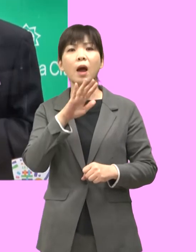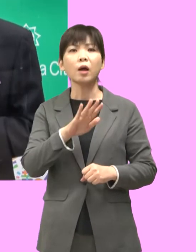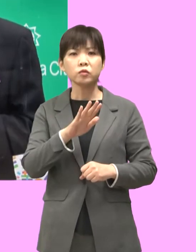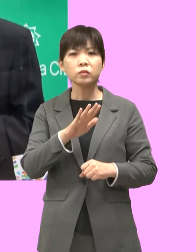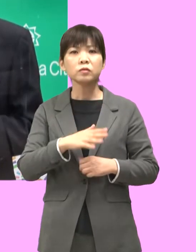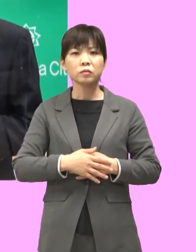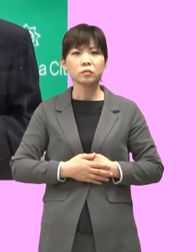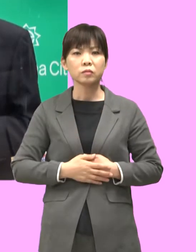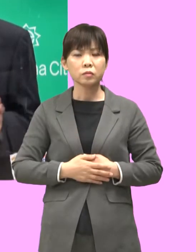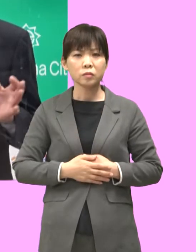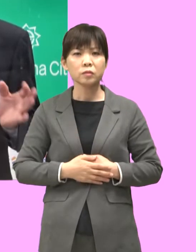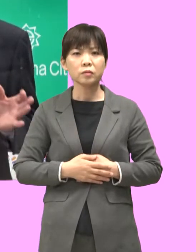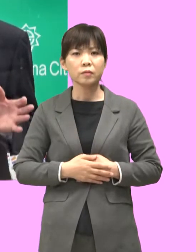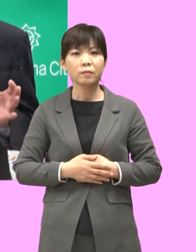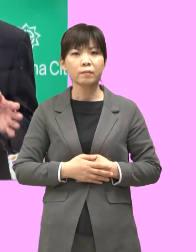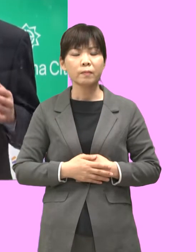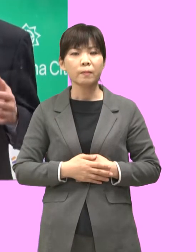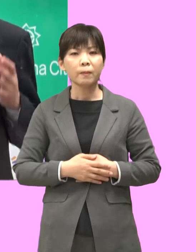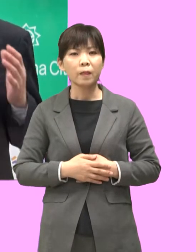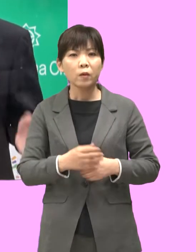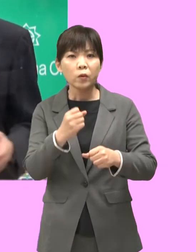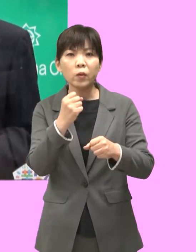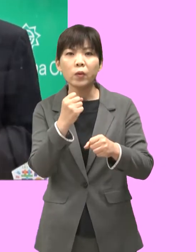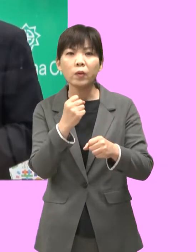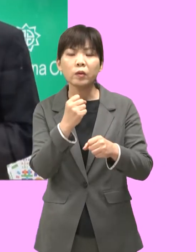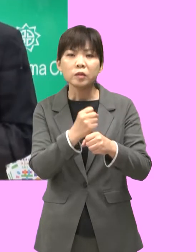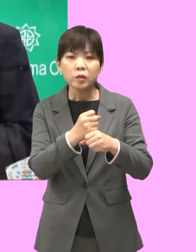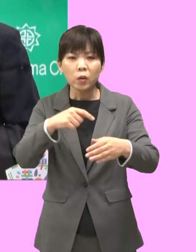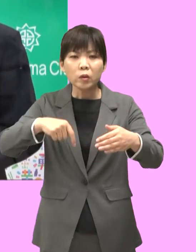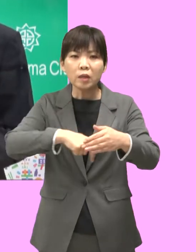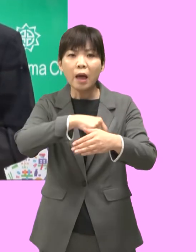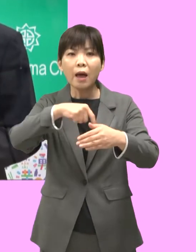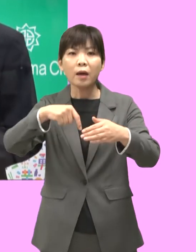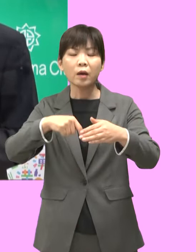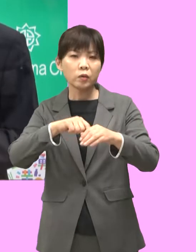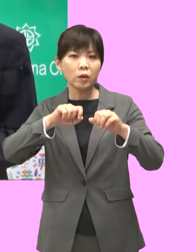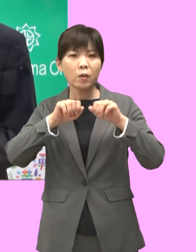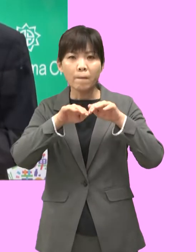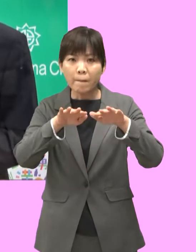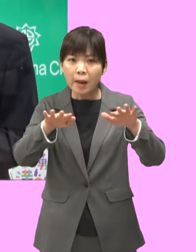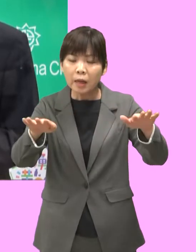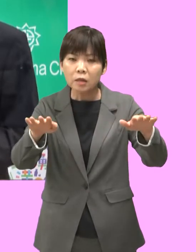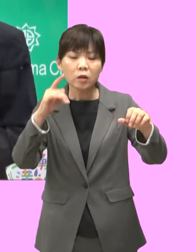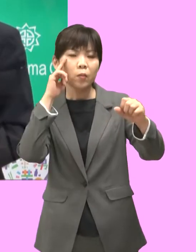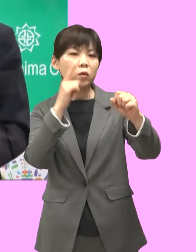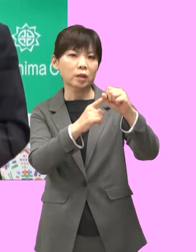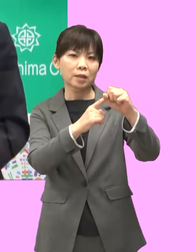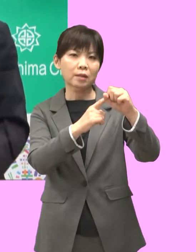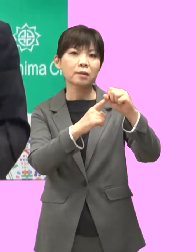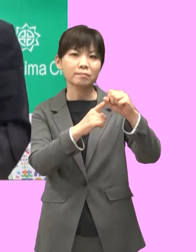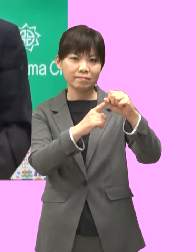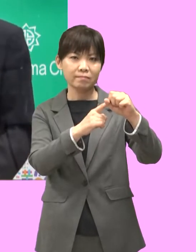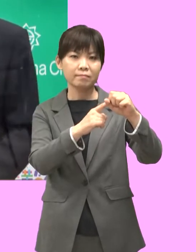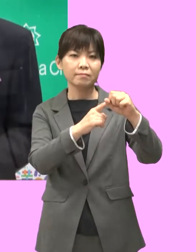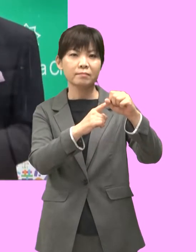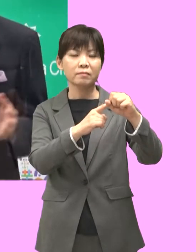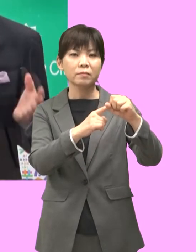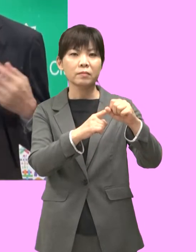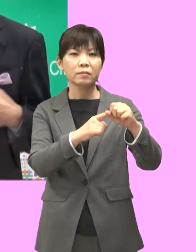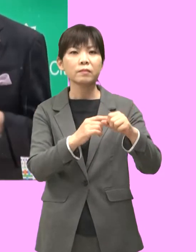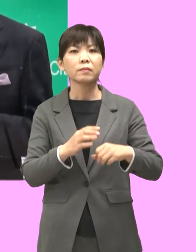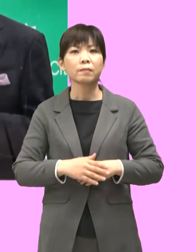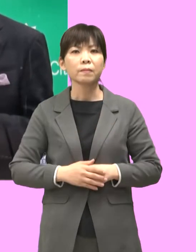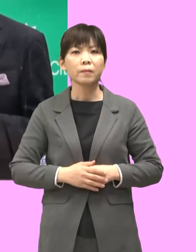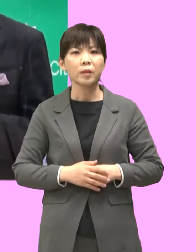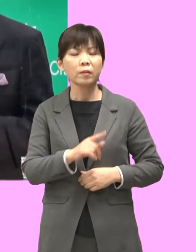ではこの事業の内容を周知するというのが私は一番の目的だと思っております。それからいろいろ市